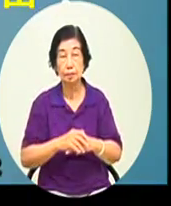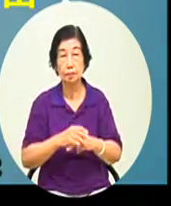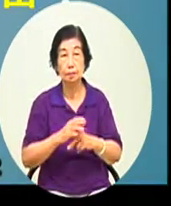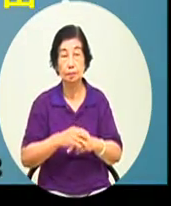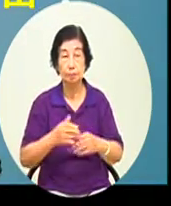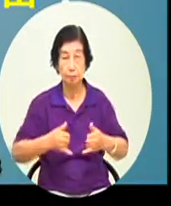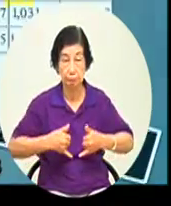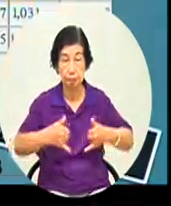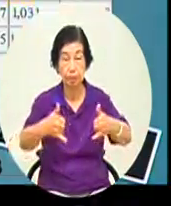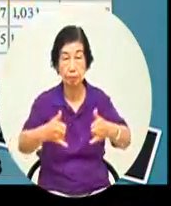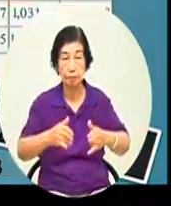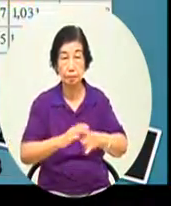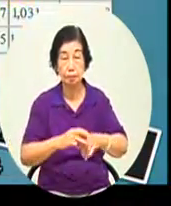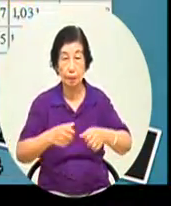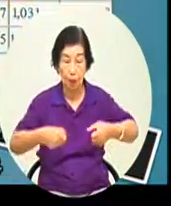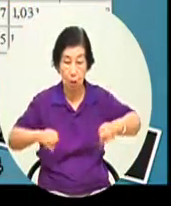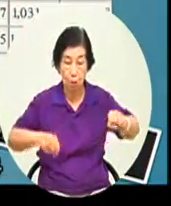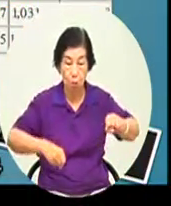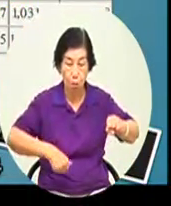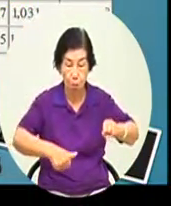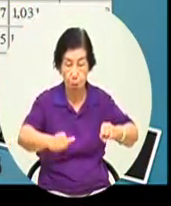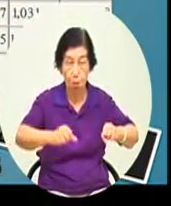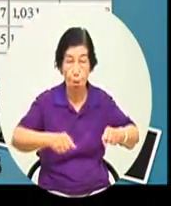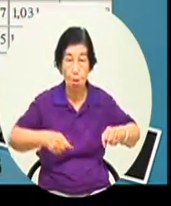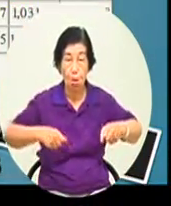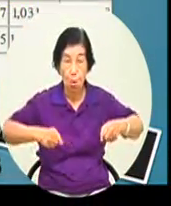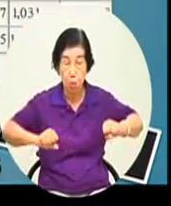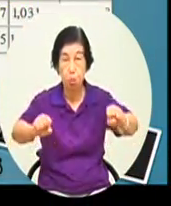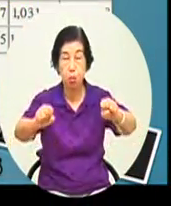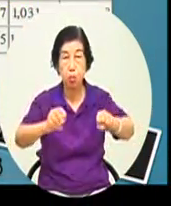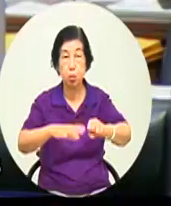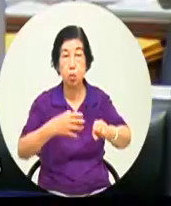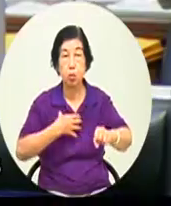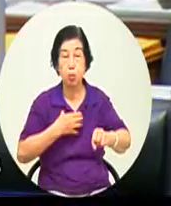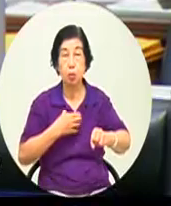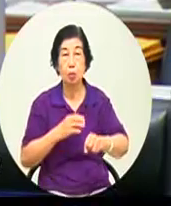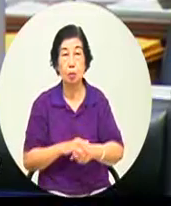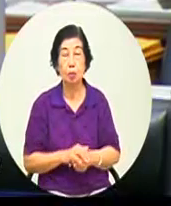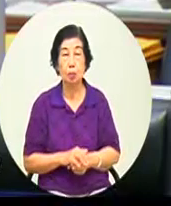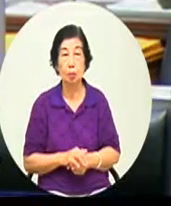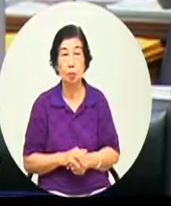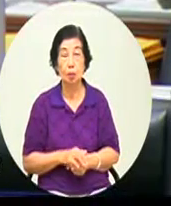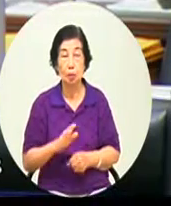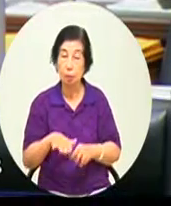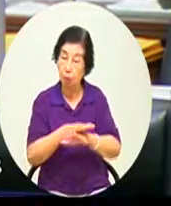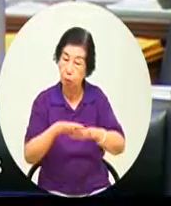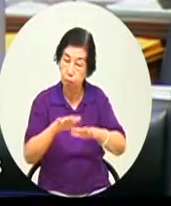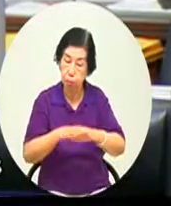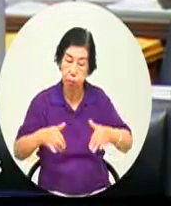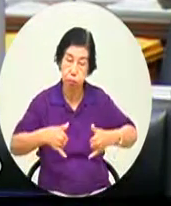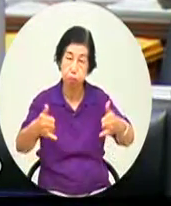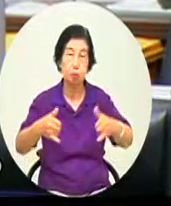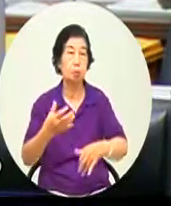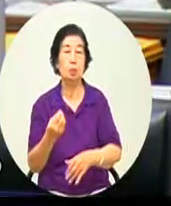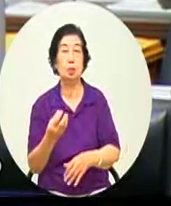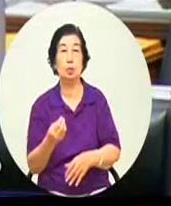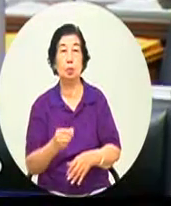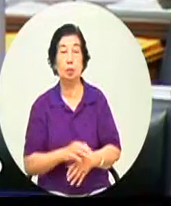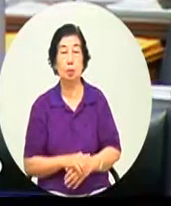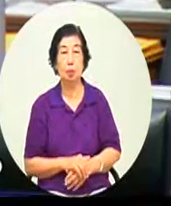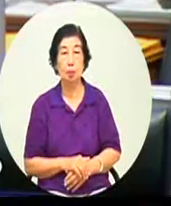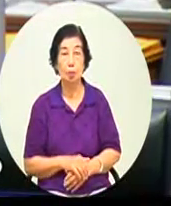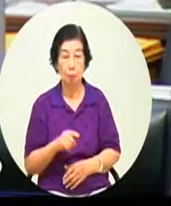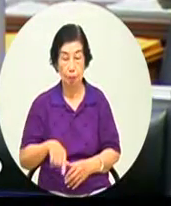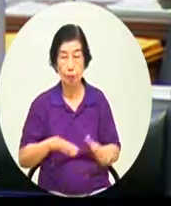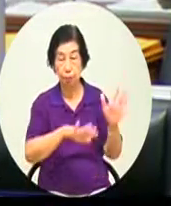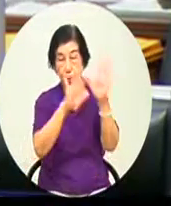方，真的要自求多福啊。无法多讲吼，伫遮无法多有一个做安全的路面给因。那在这个情形底